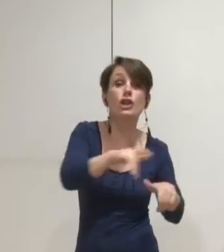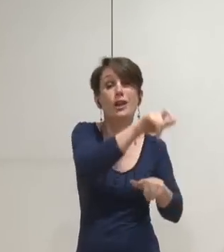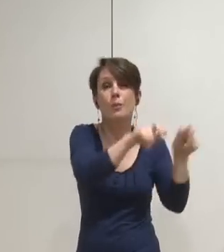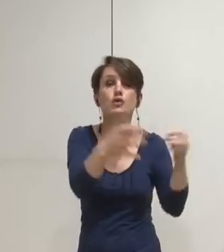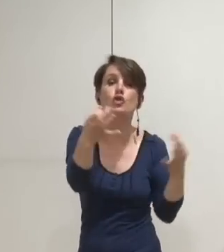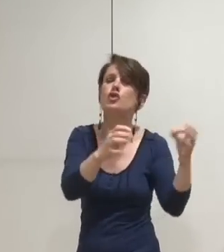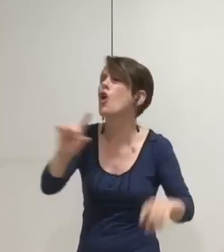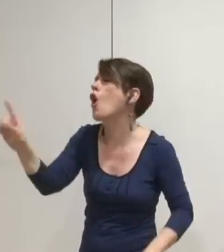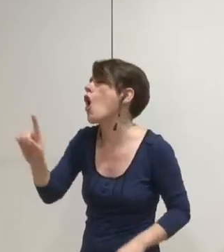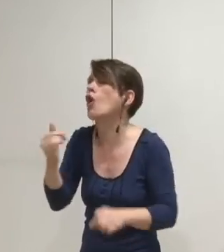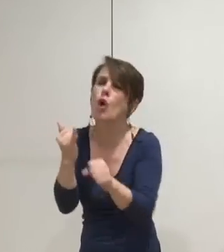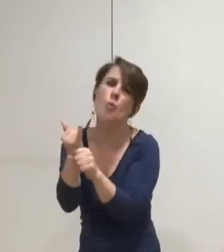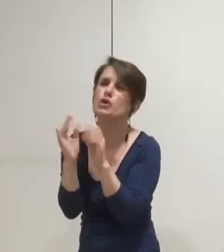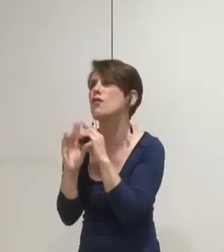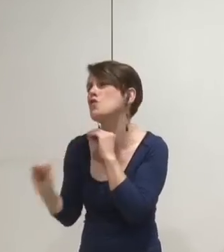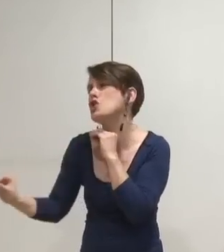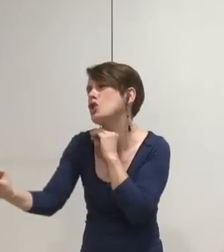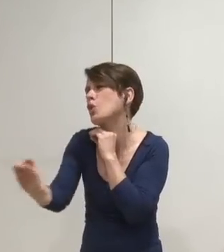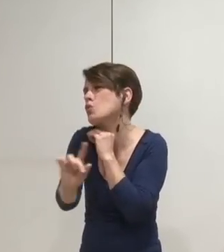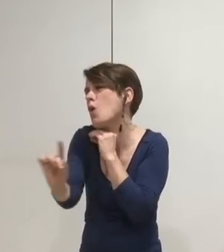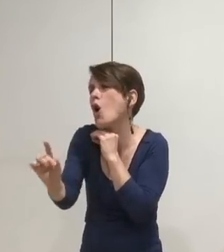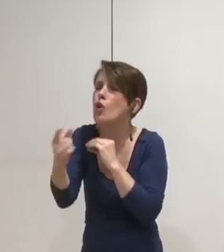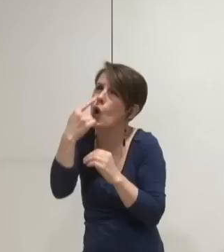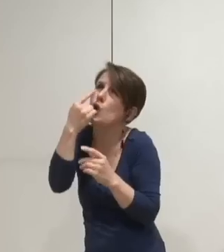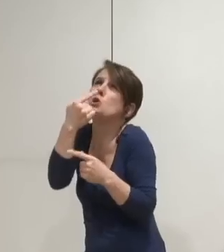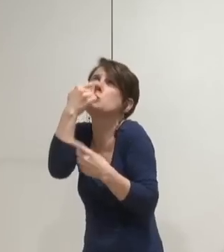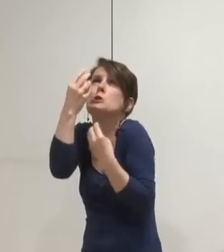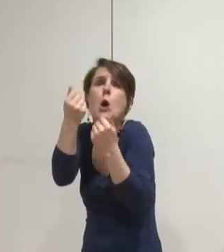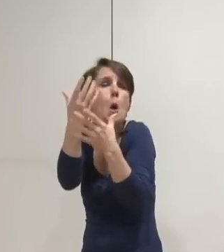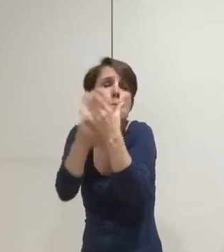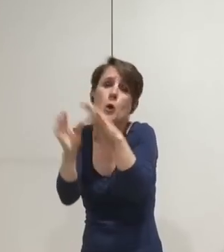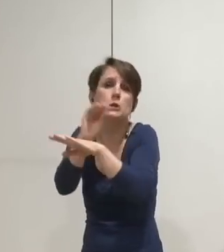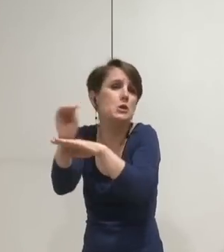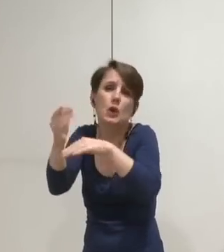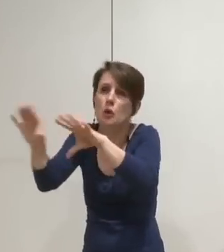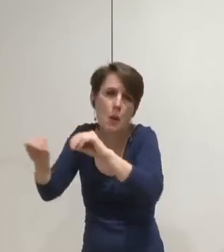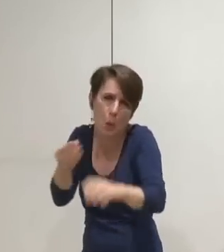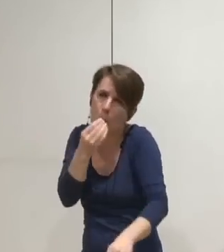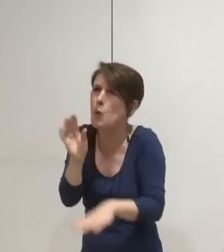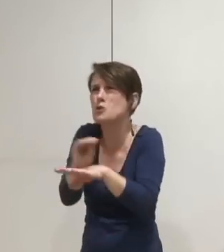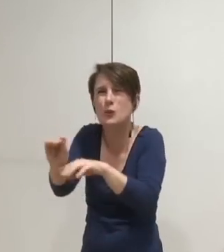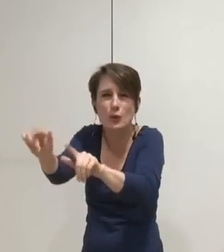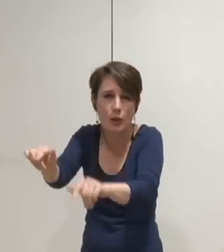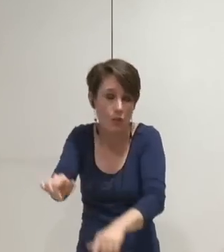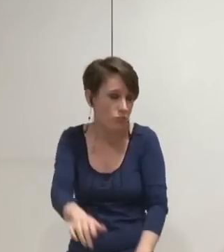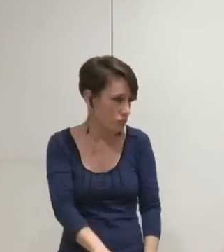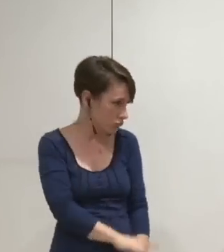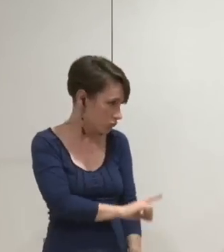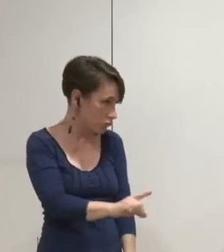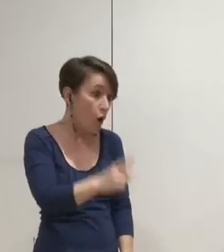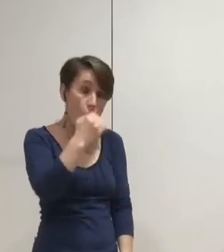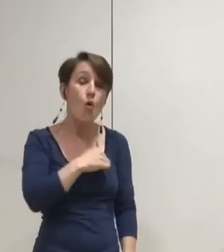plutôt des des rumeurs et que finalement qu'il n'y a qu'un sentiment d'un sécurité pour notre part je pense qu'on a pas besoin de correspondant de